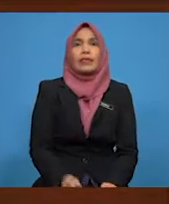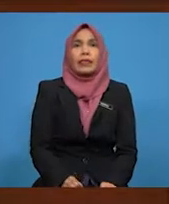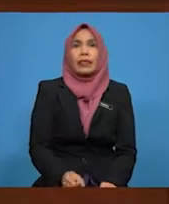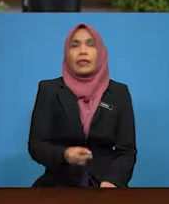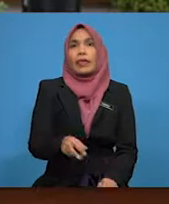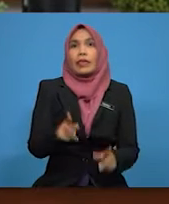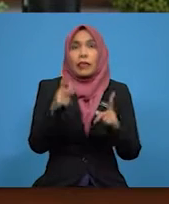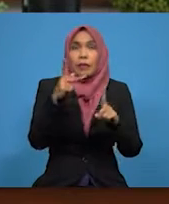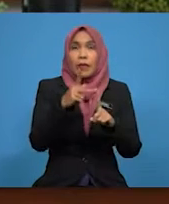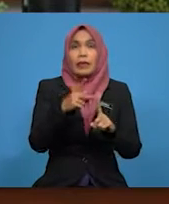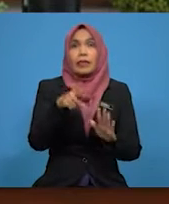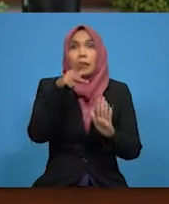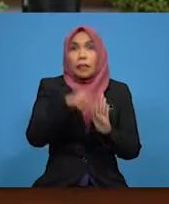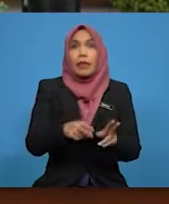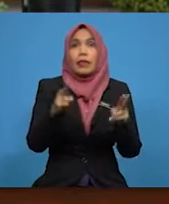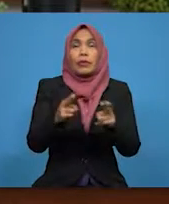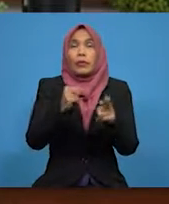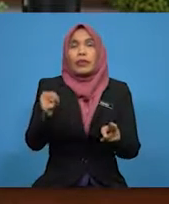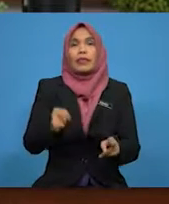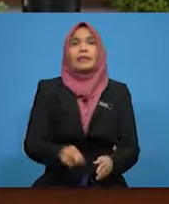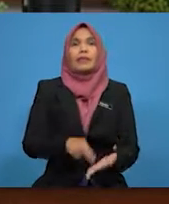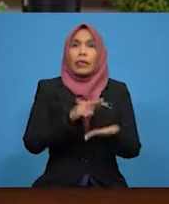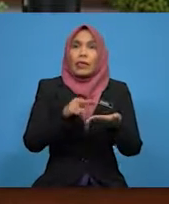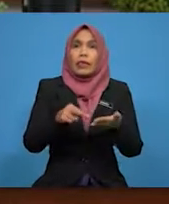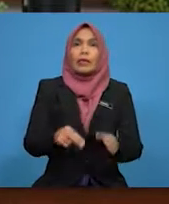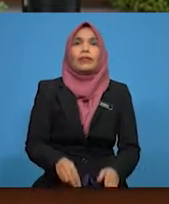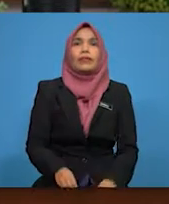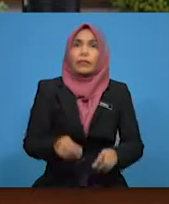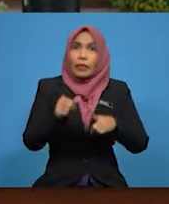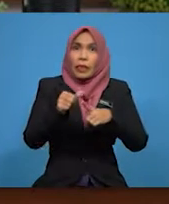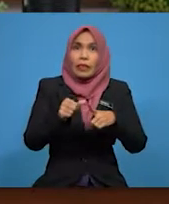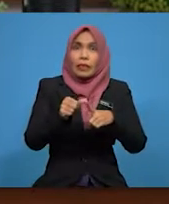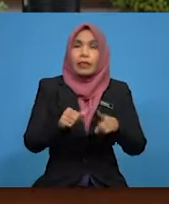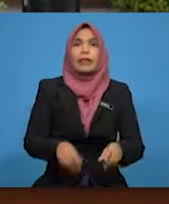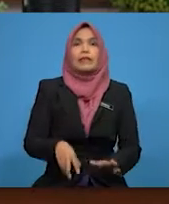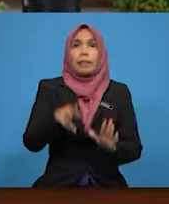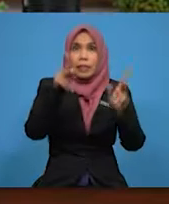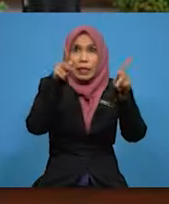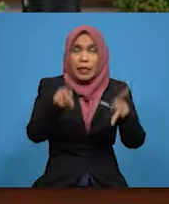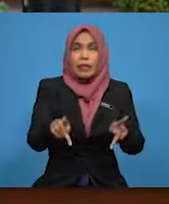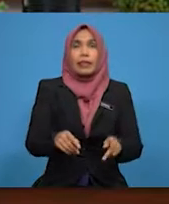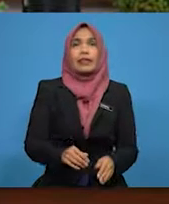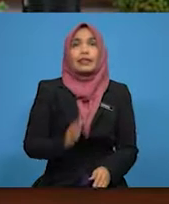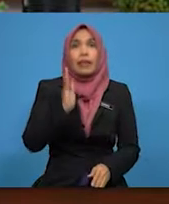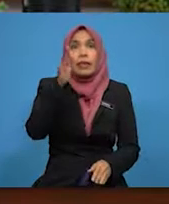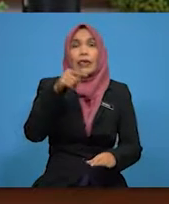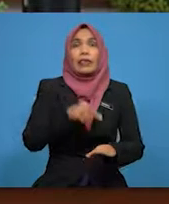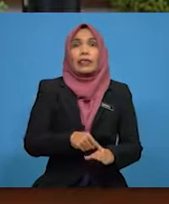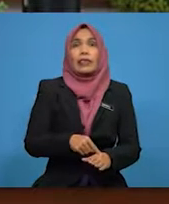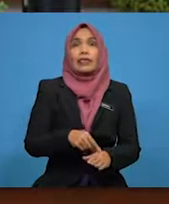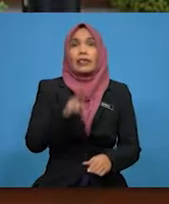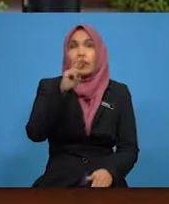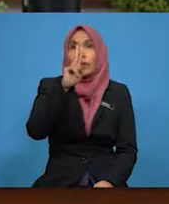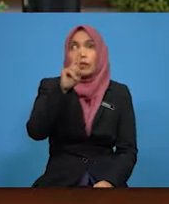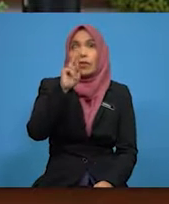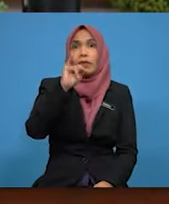tertib. Rekod disiplin pekerja akan digunakan sebagai rujukan pihak pengurusan untuk memberi tindakan